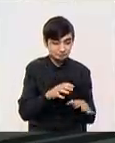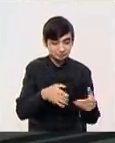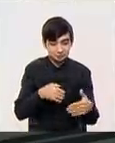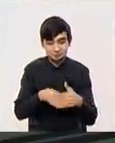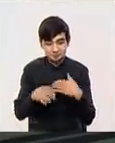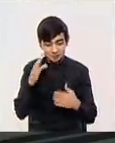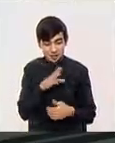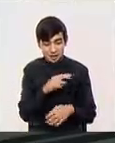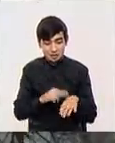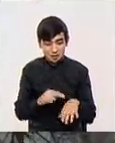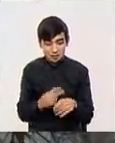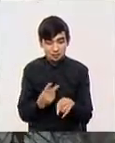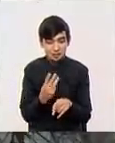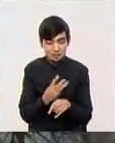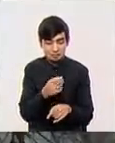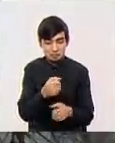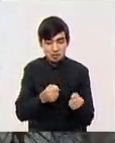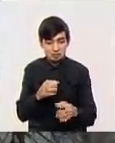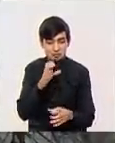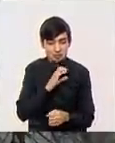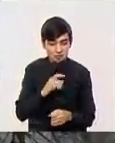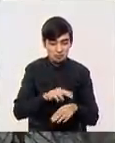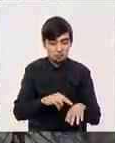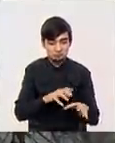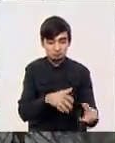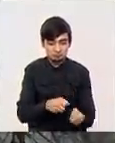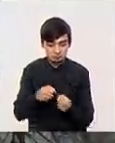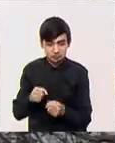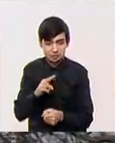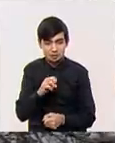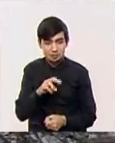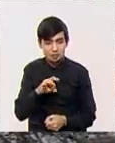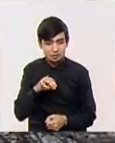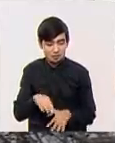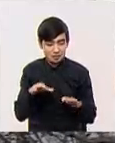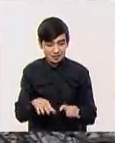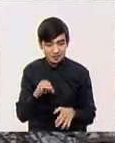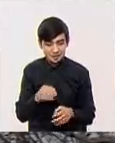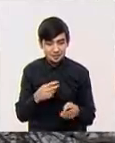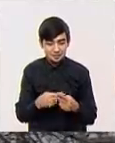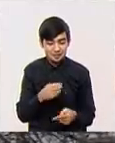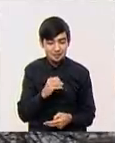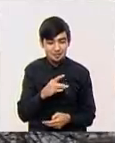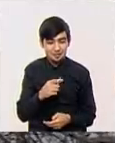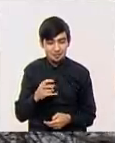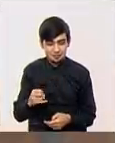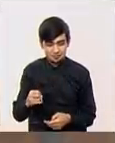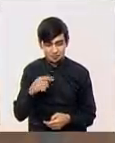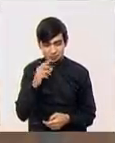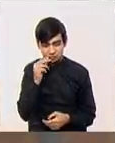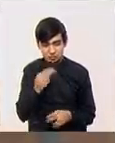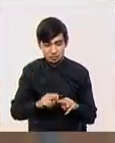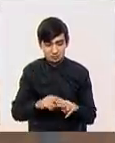кезде полицейлер оны бірнеше көліктің ұрлығына қатысы бар деген күдікпен департаментке жеткізіпті. Ерғара Жұмабаев полицейлер балама кінәні